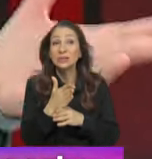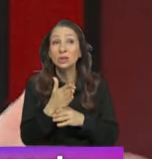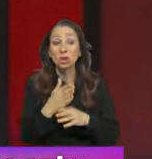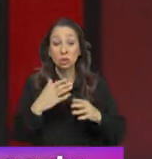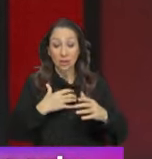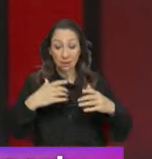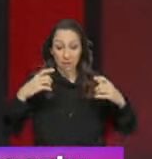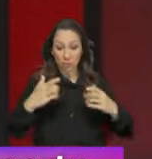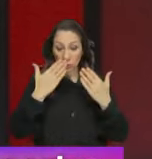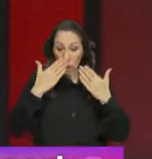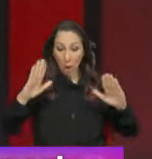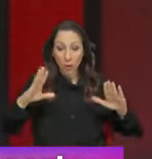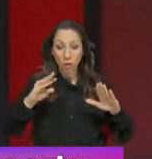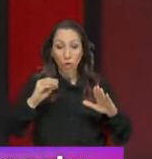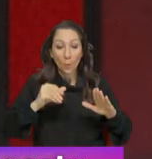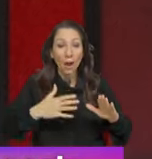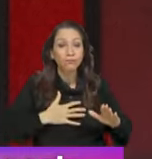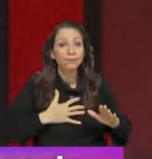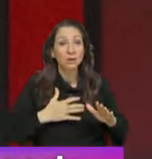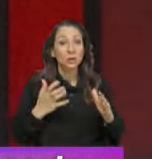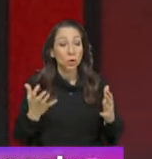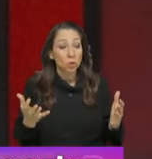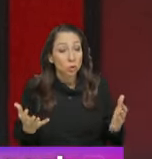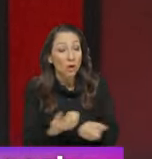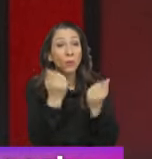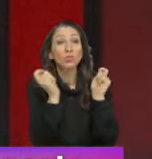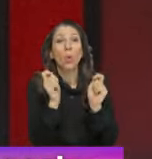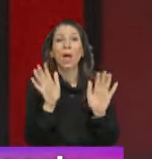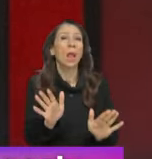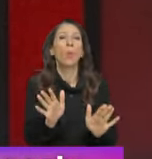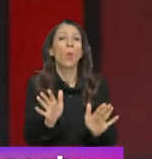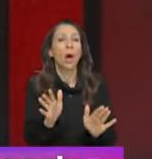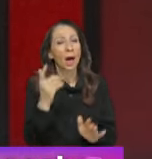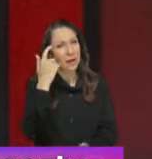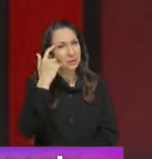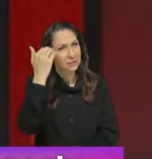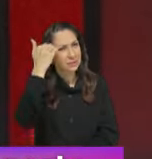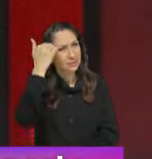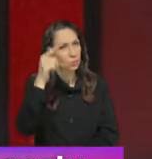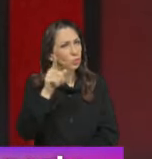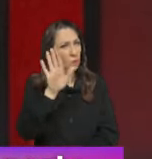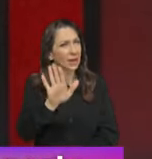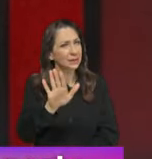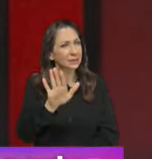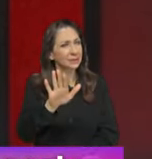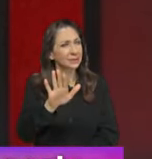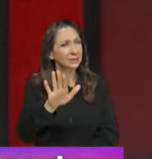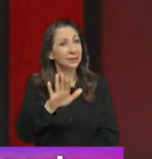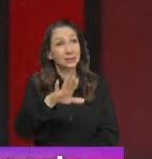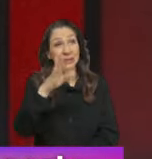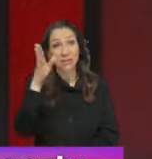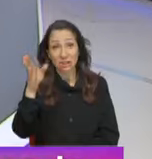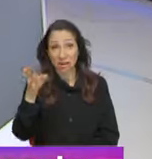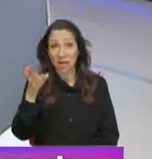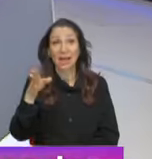coğrafyaların tabiatları topraklarını savunmak zorunda kalıyorlar Aklımızın bir köşesinde bu soru Diğer taraftan da